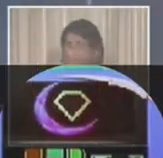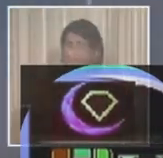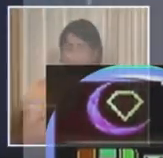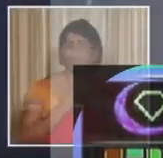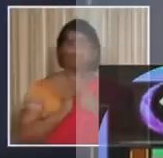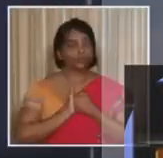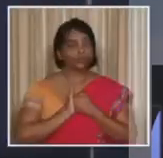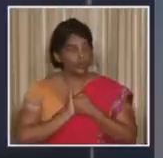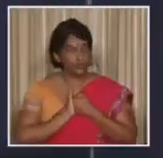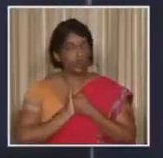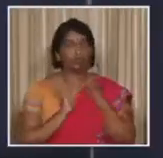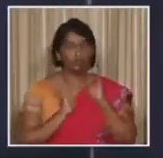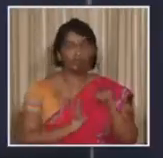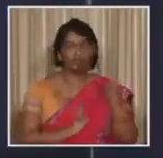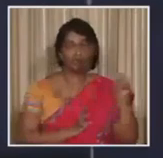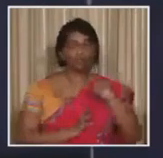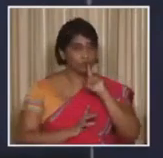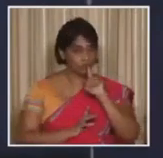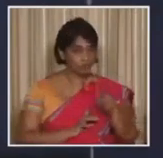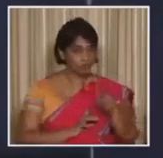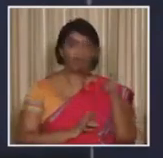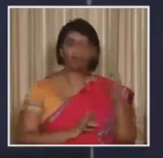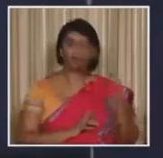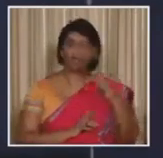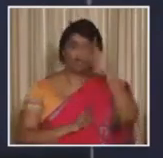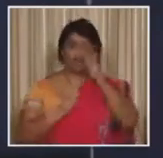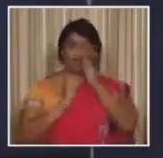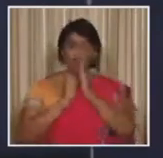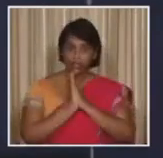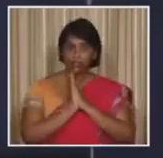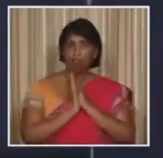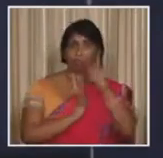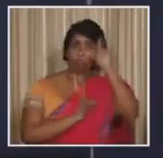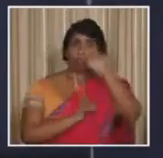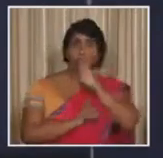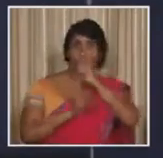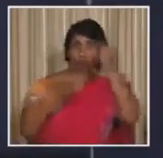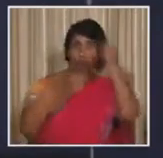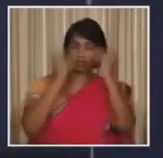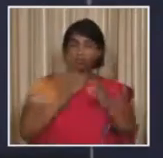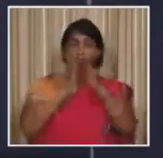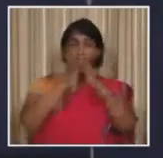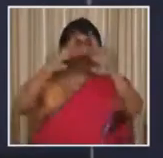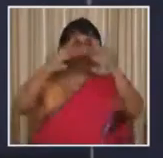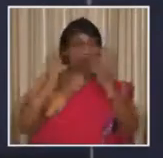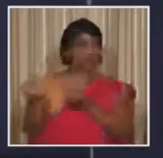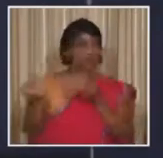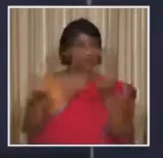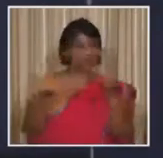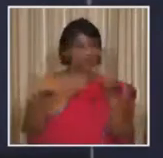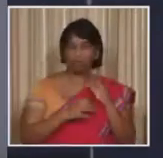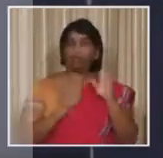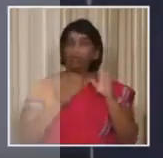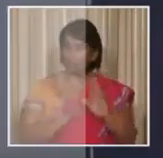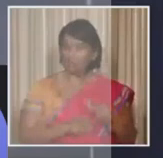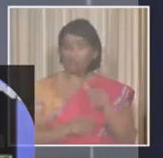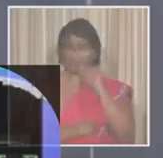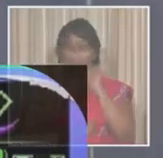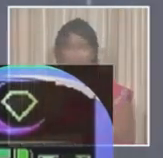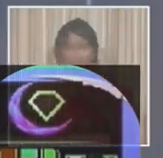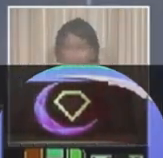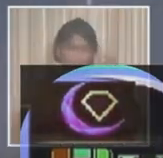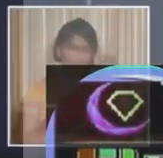அத்தவசியம் கேனோ நமக்கு சிவதேவி அண்ட அத்தவசியம் அப்படி கரு கரணுவா தென் மெத்தந்தி கேவுனா சிவதேவி அங்கே சாப்பே அத்திவனா கேல மே